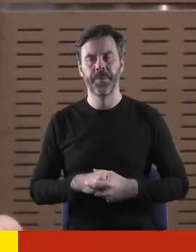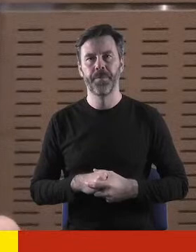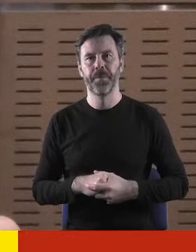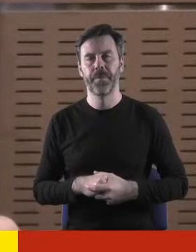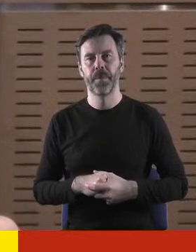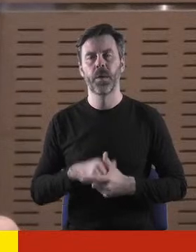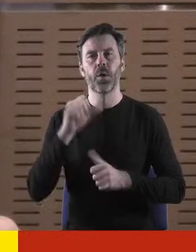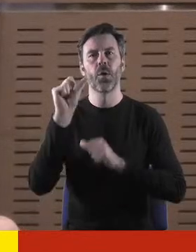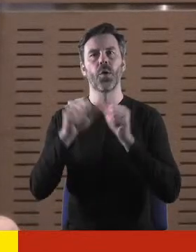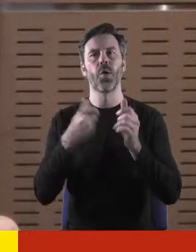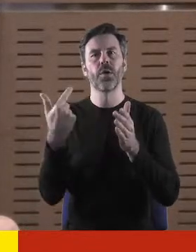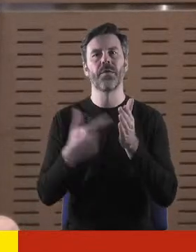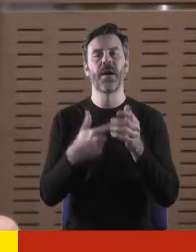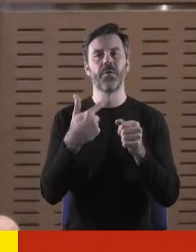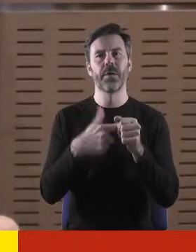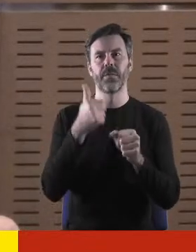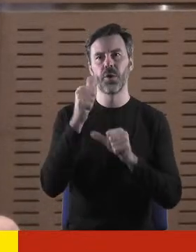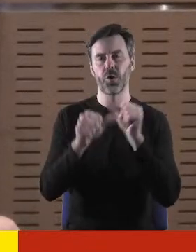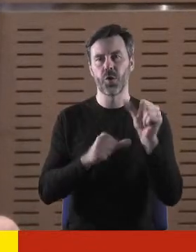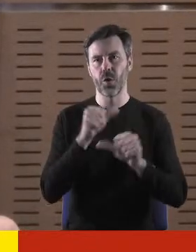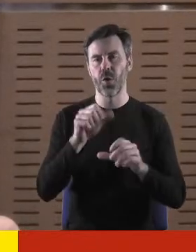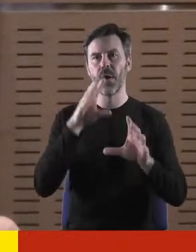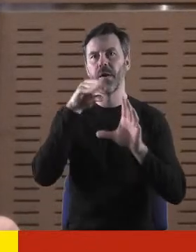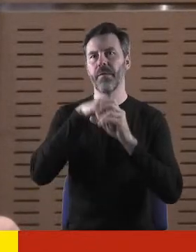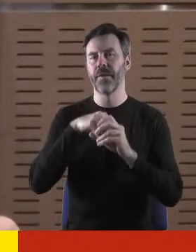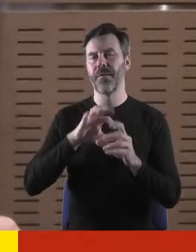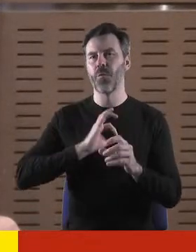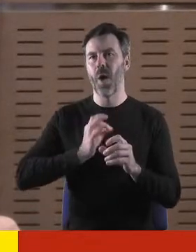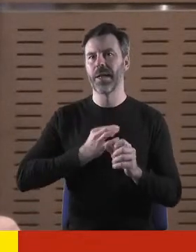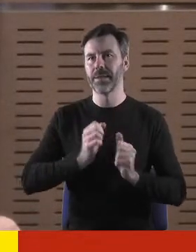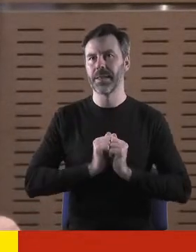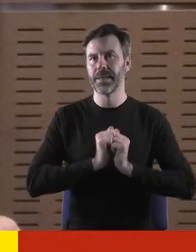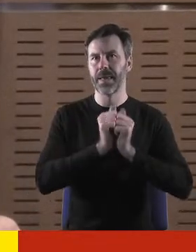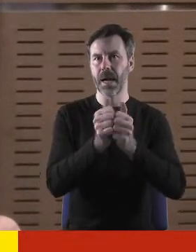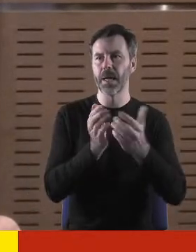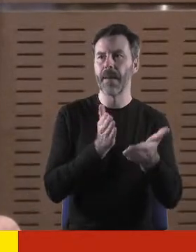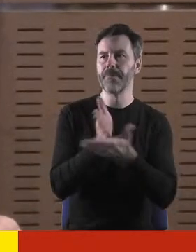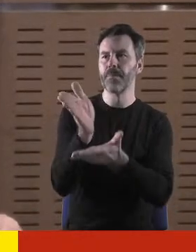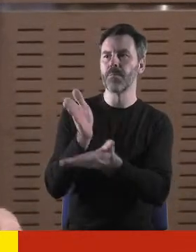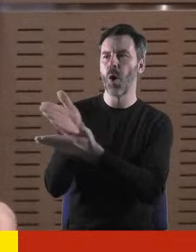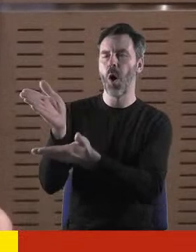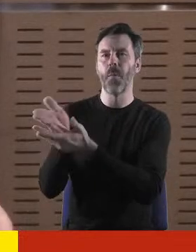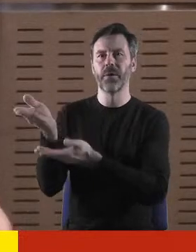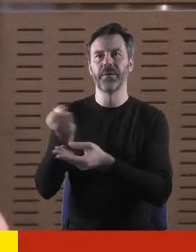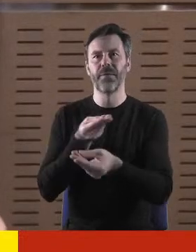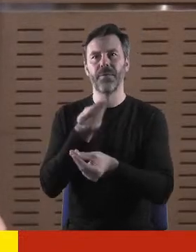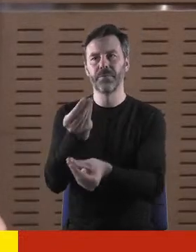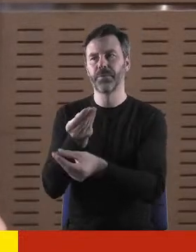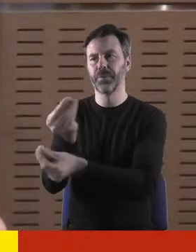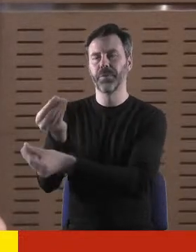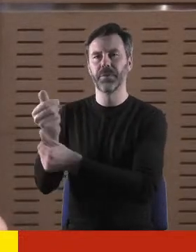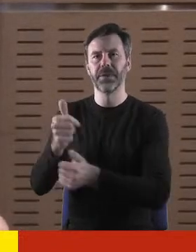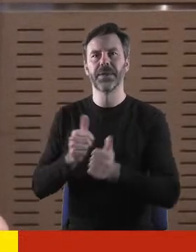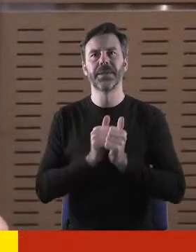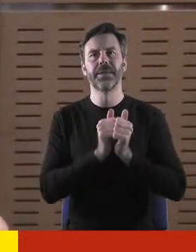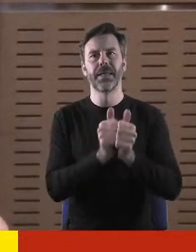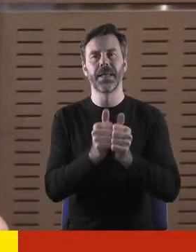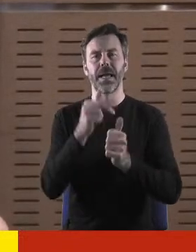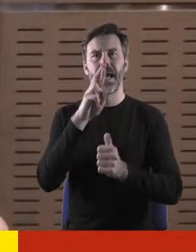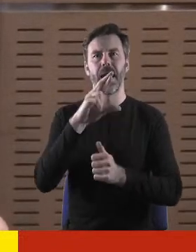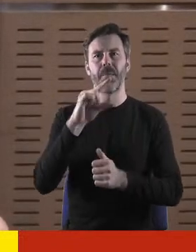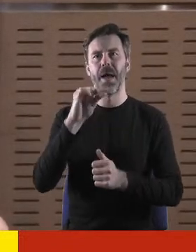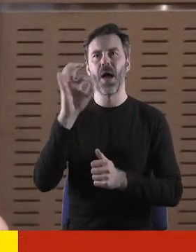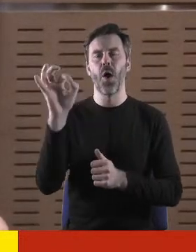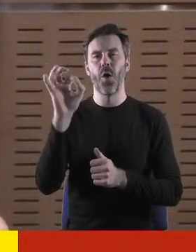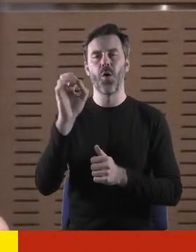na rok 2021 w zakresie zadań własnych, pomocy finansowej dla innych jednostek samorządu terytorialnego, zadań realizowanych w ramach RPO